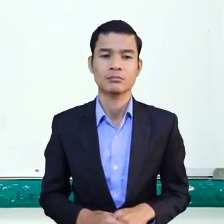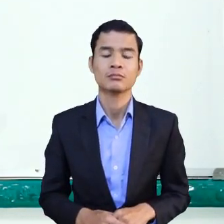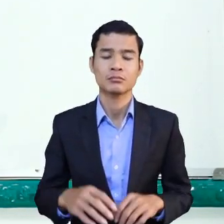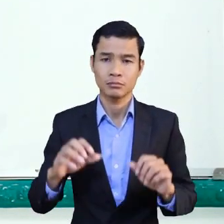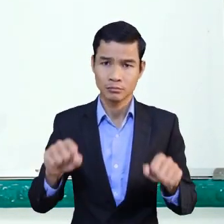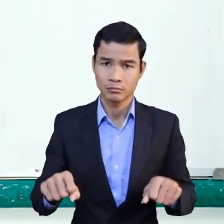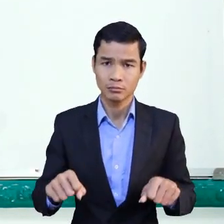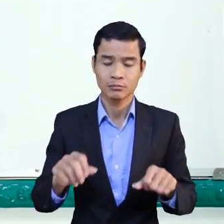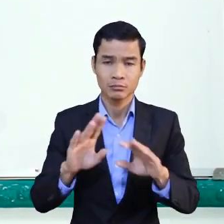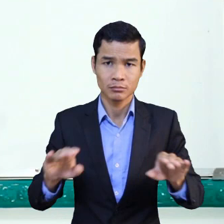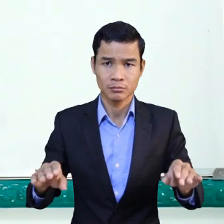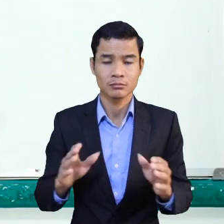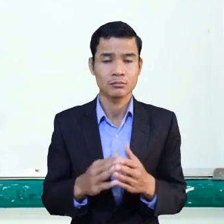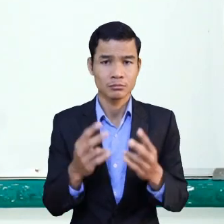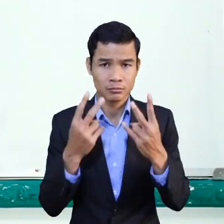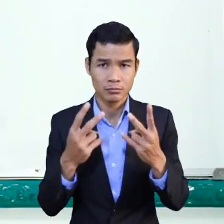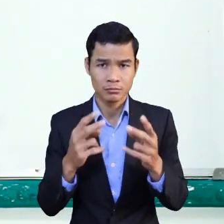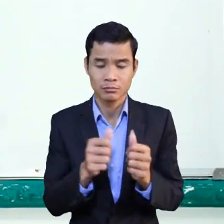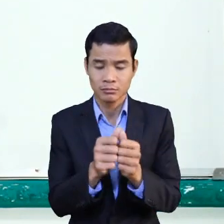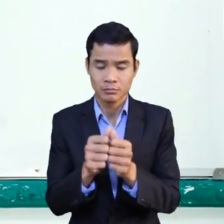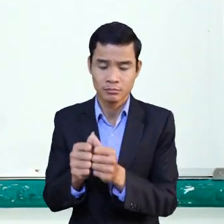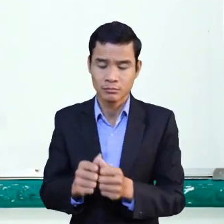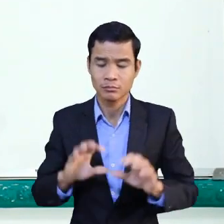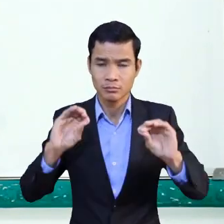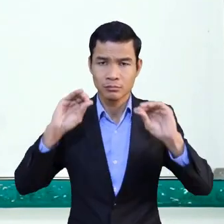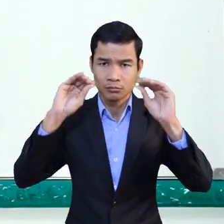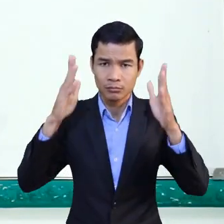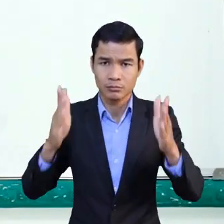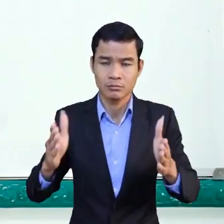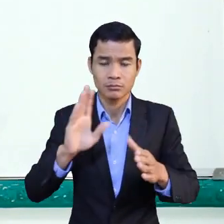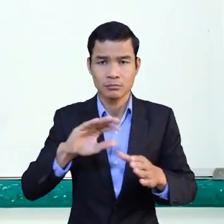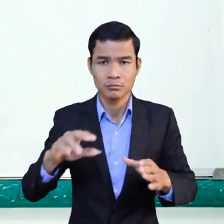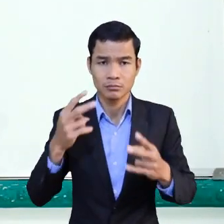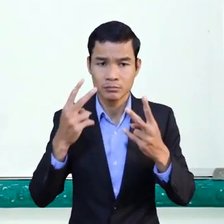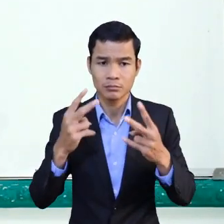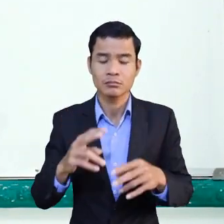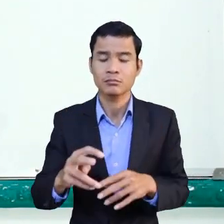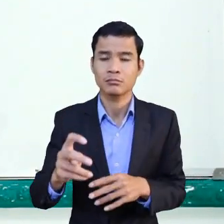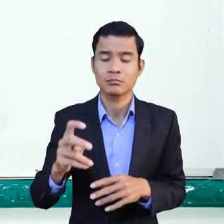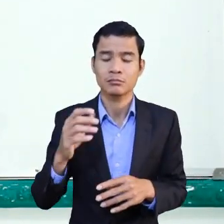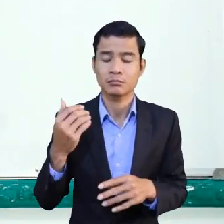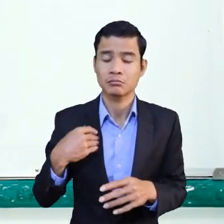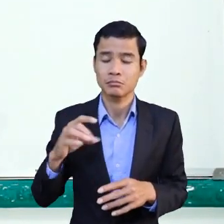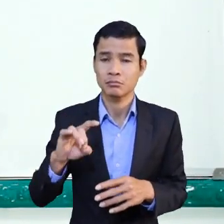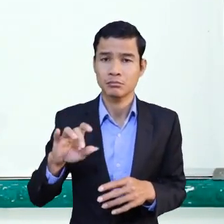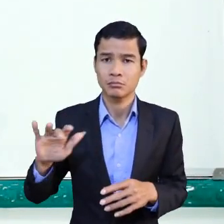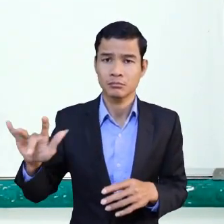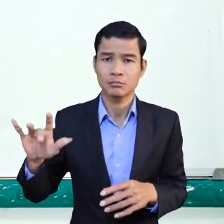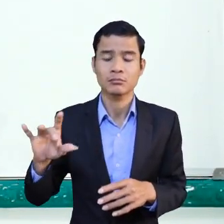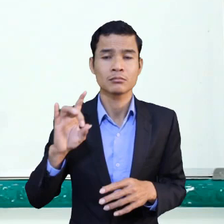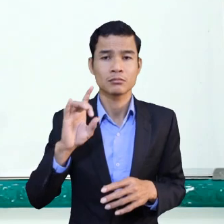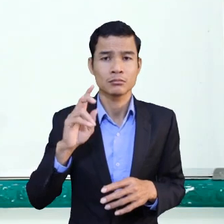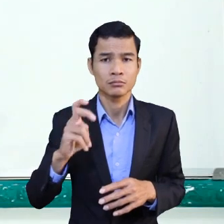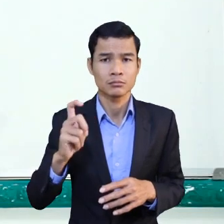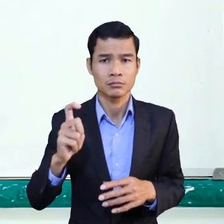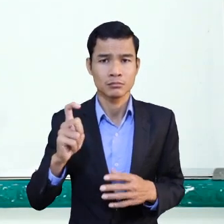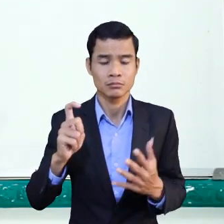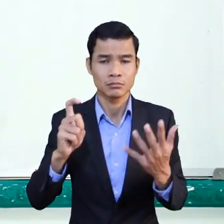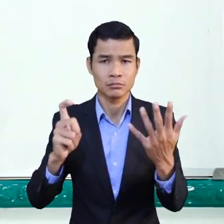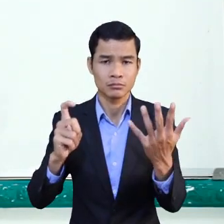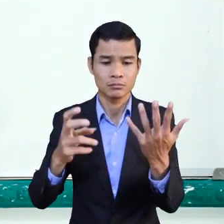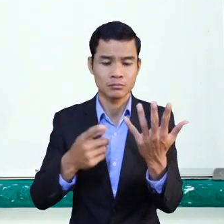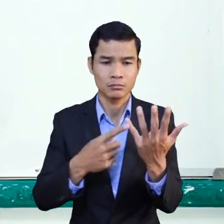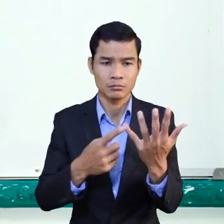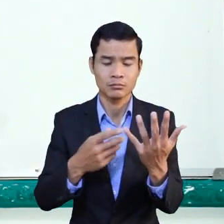ចាឥឡូវកូនកូនចាំផ្ទៀងផ្ទាត់ជាមួយអ្នកគ្រូណាខេគឺមានអក្សរខនិង